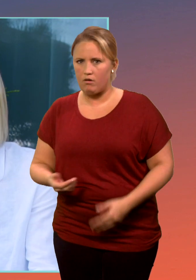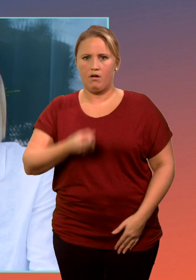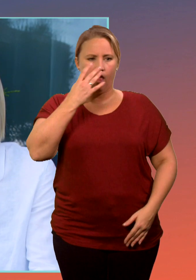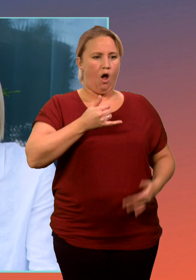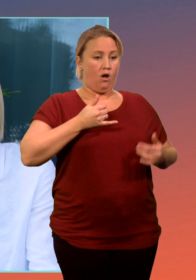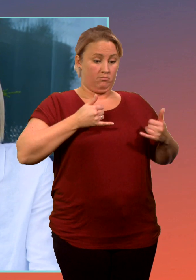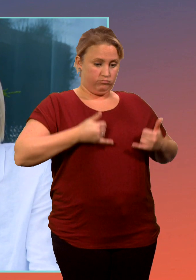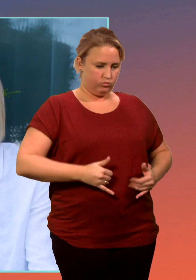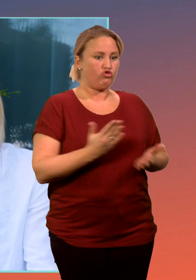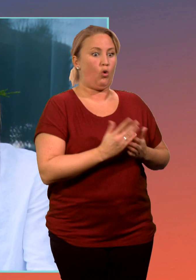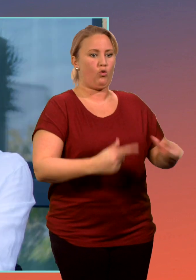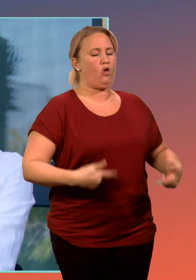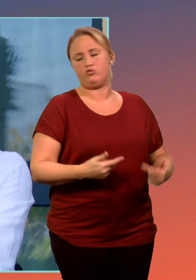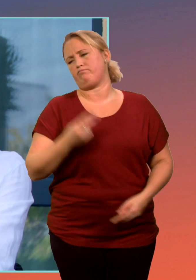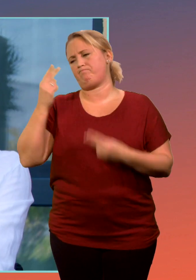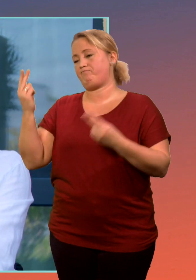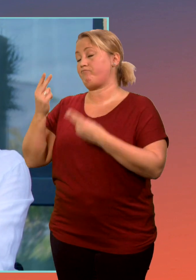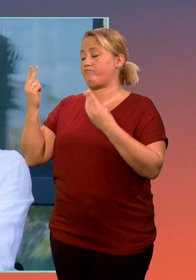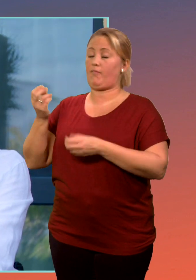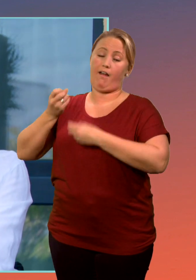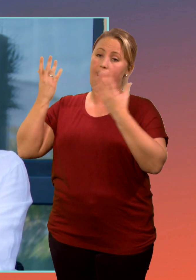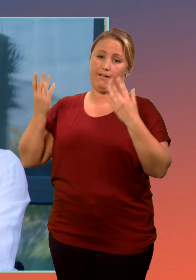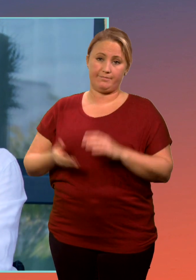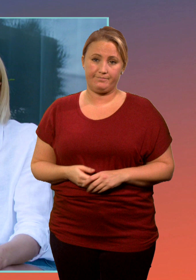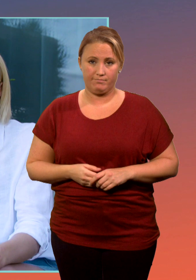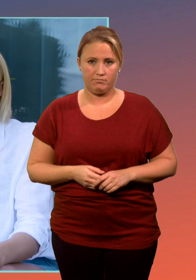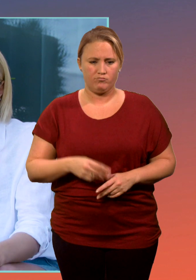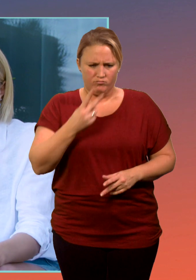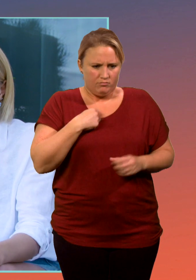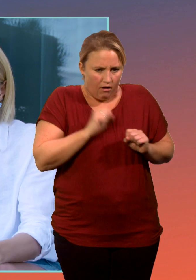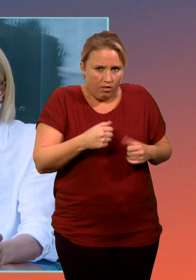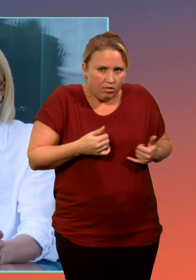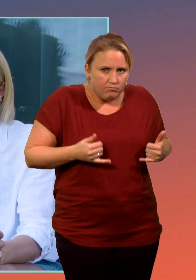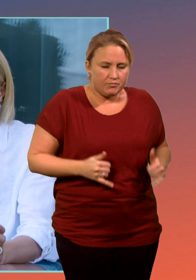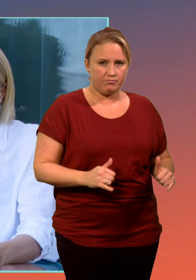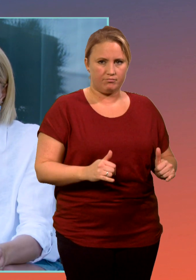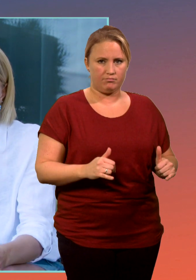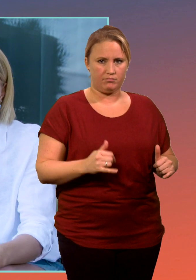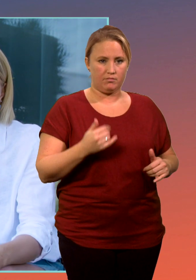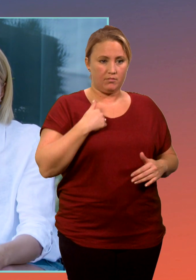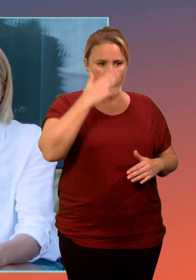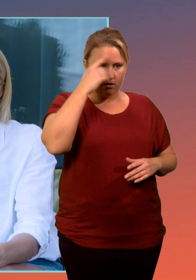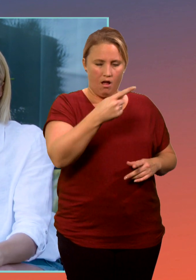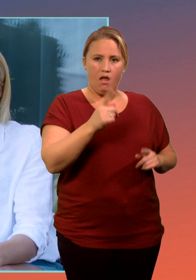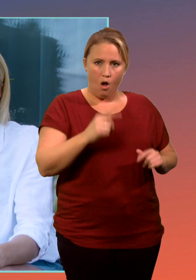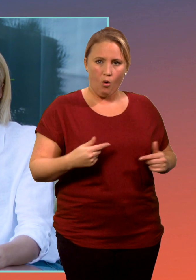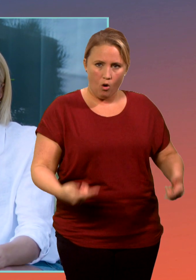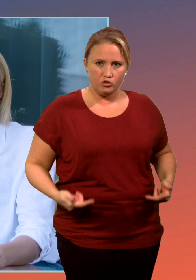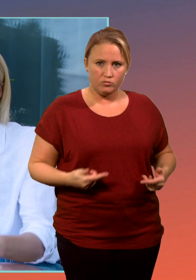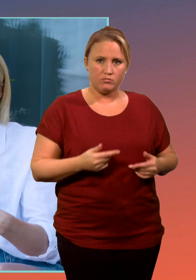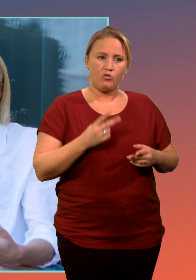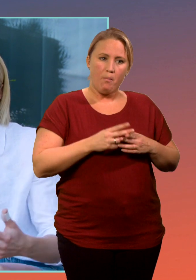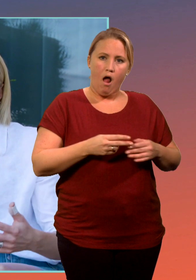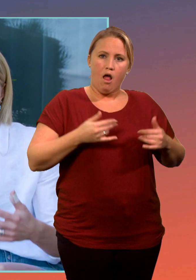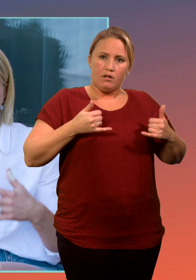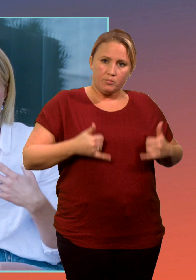Rollstuhl auf die Welt. Sowieso. Ja. Ja. Natürlich kann ich Kinder kriegen und ich kenne auch querschnittgelähmte Frauen, die auf natürlichem Wege mit